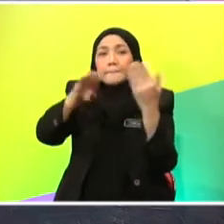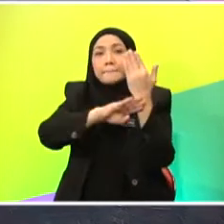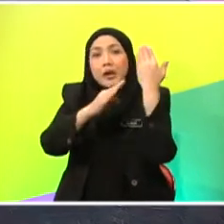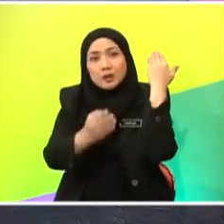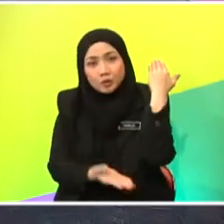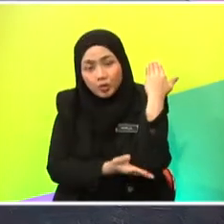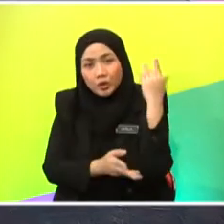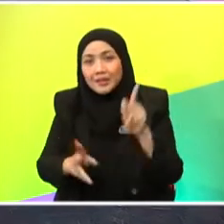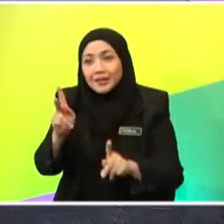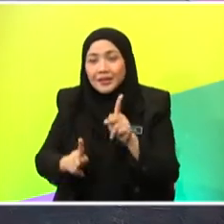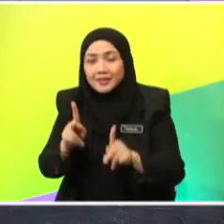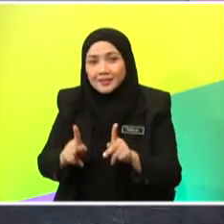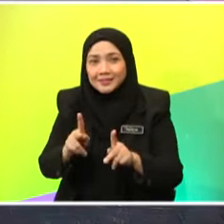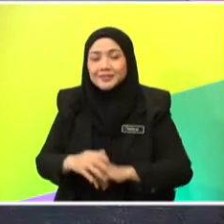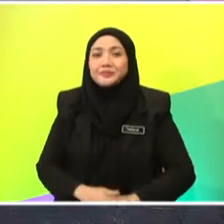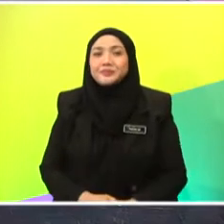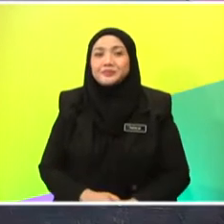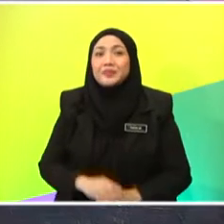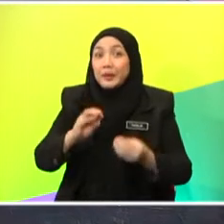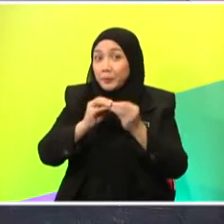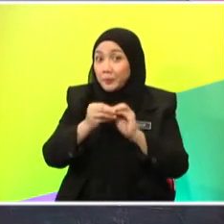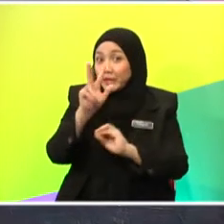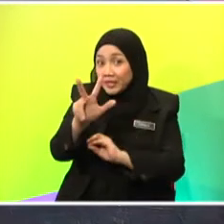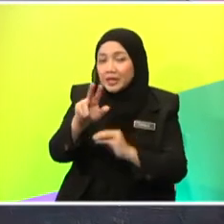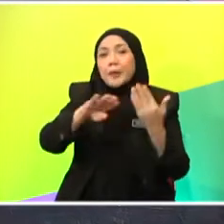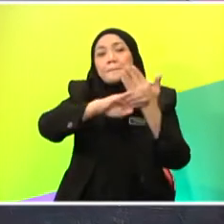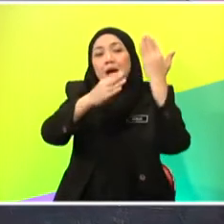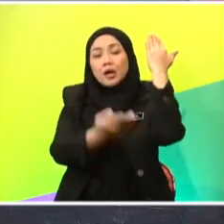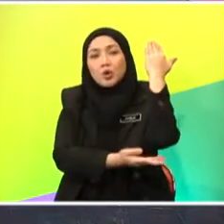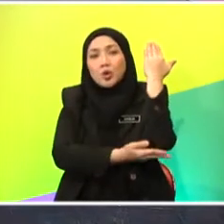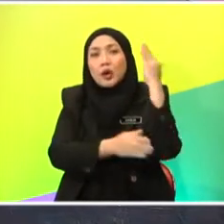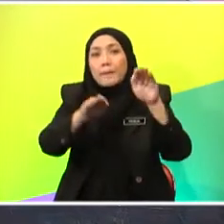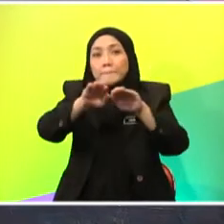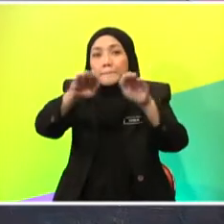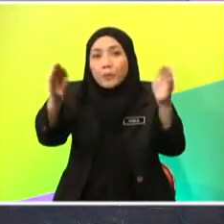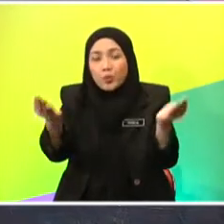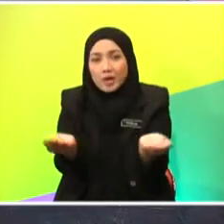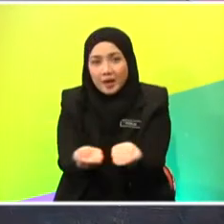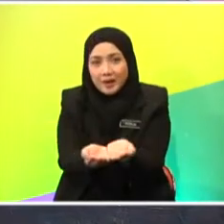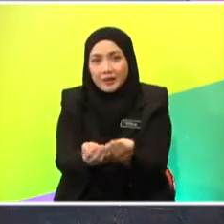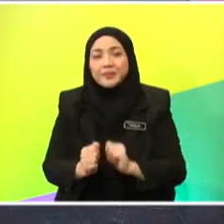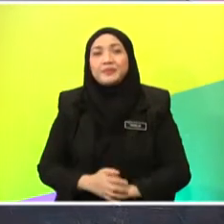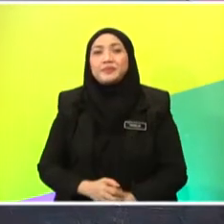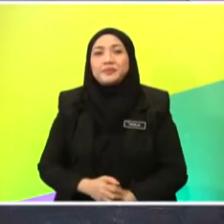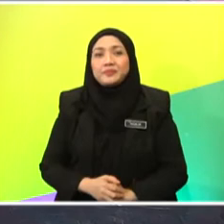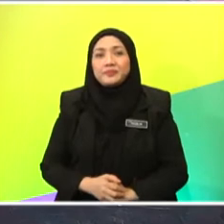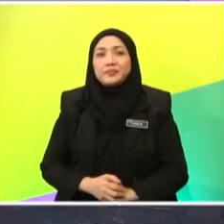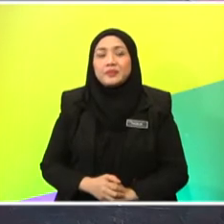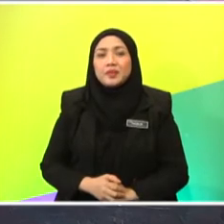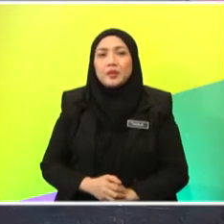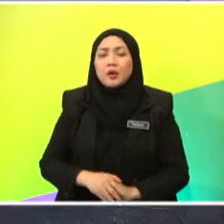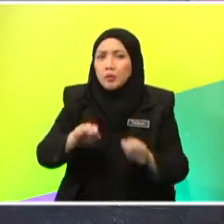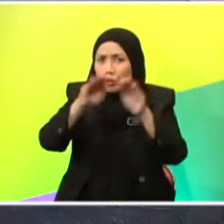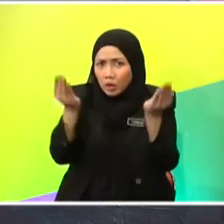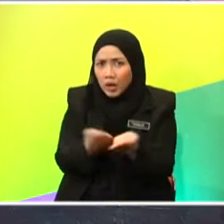bakul bola betul-betul ngasih bola dimasukkan oleh di kita ke masih enak Cikgu